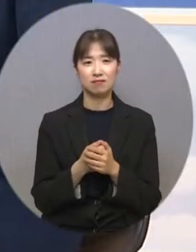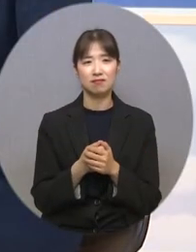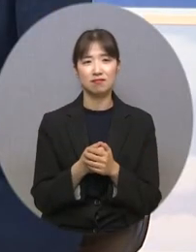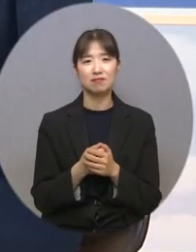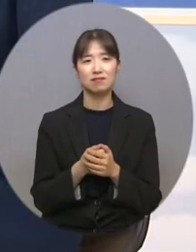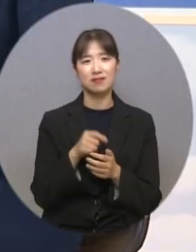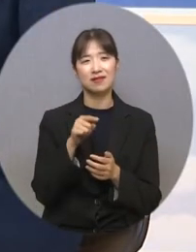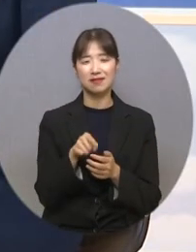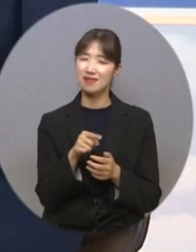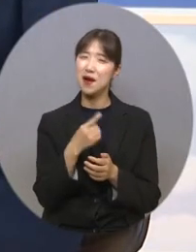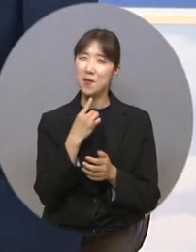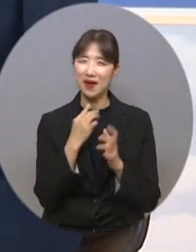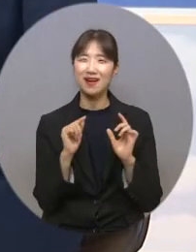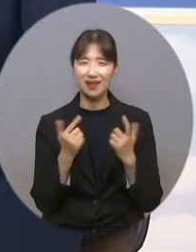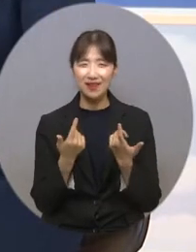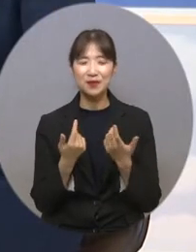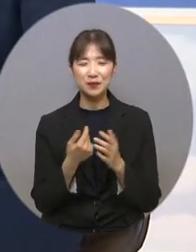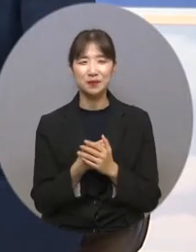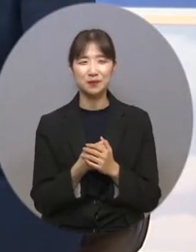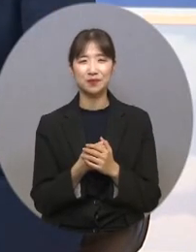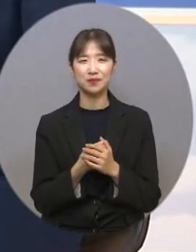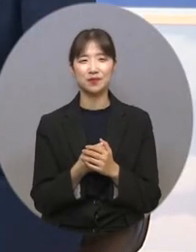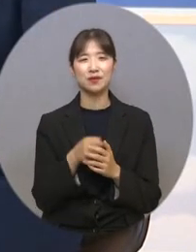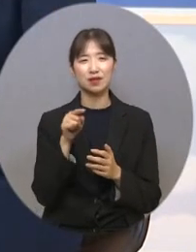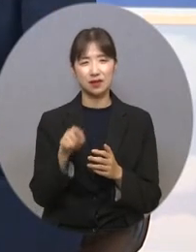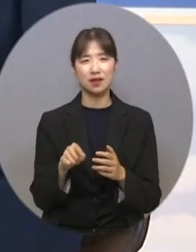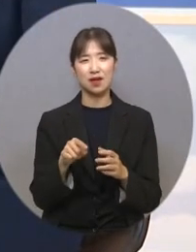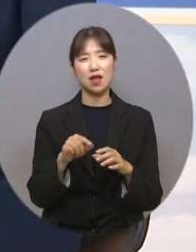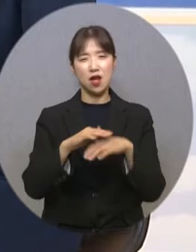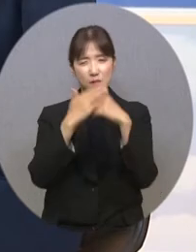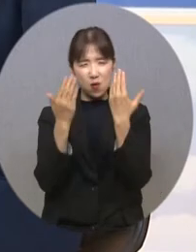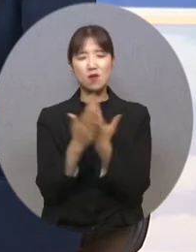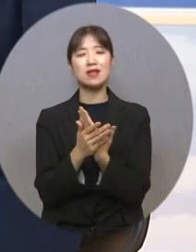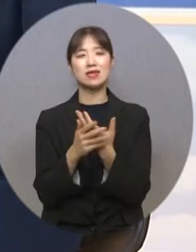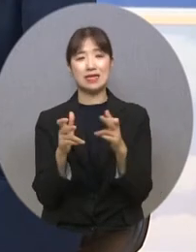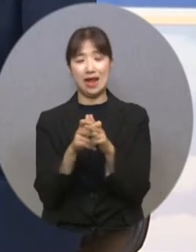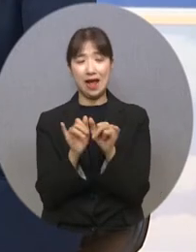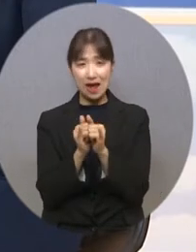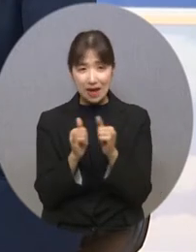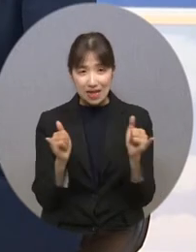환원한다는 것뿐은 아니고요. 네. 거기에서 모든 어떤